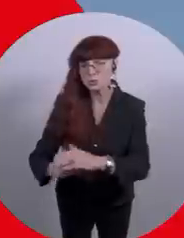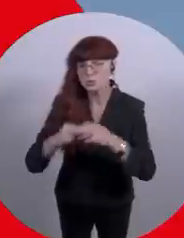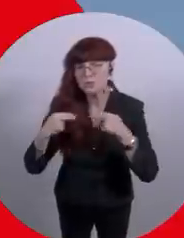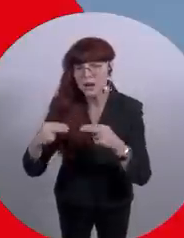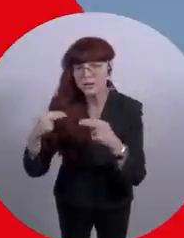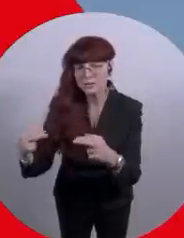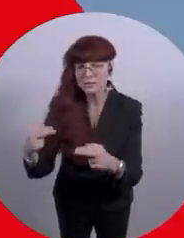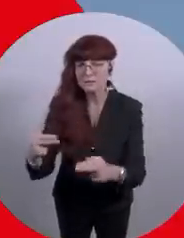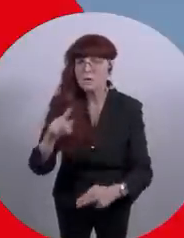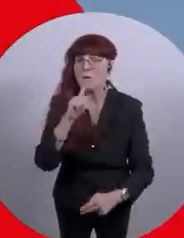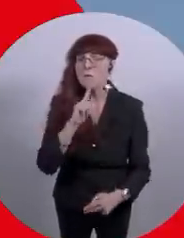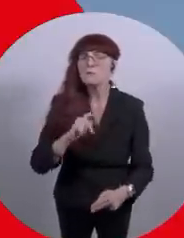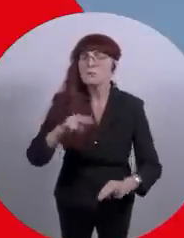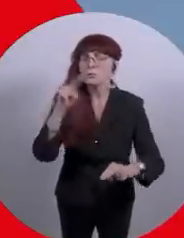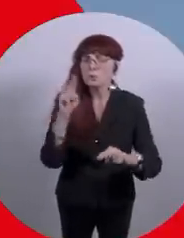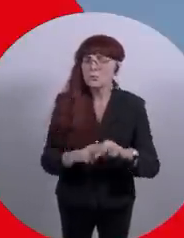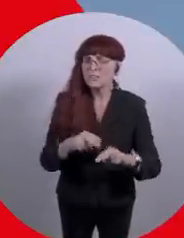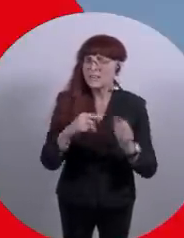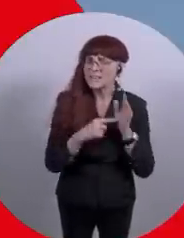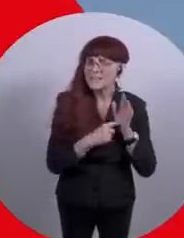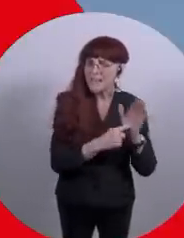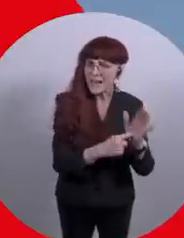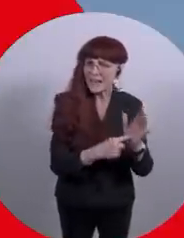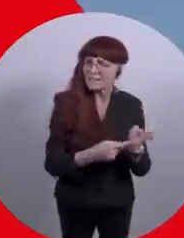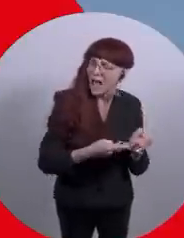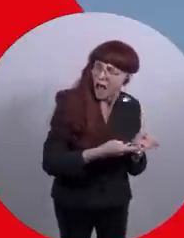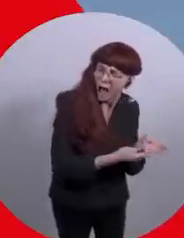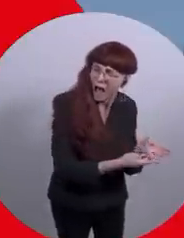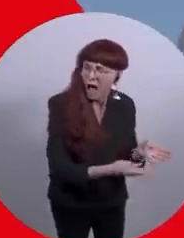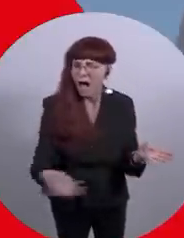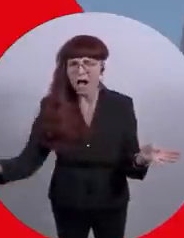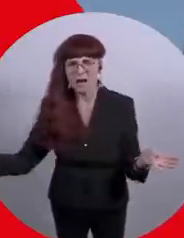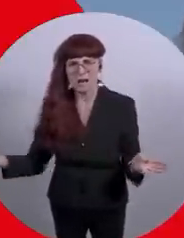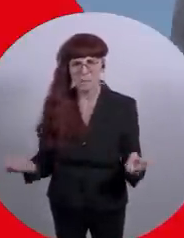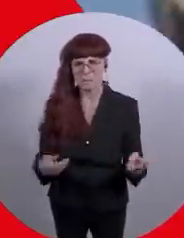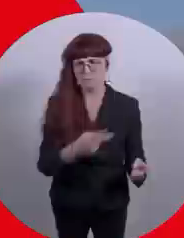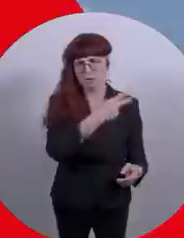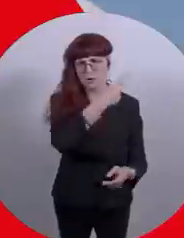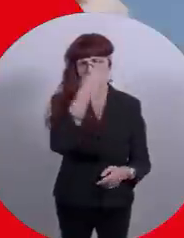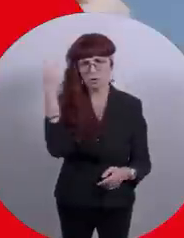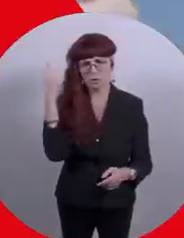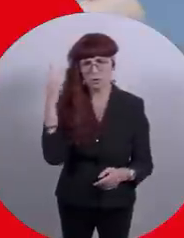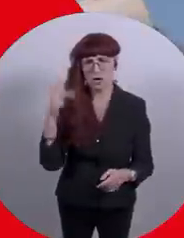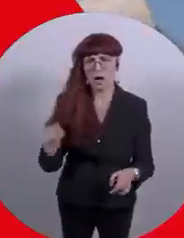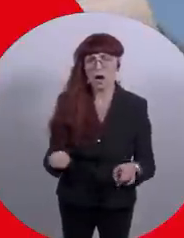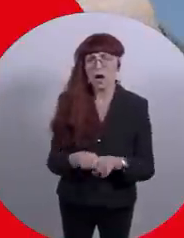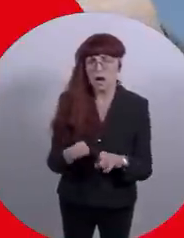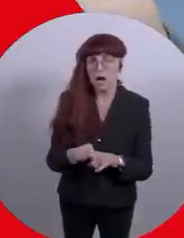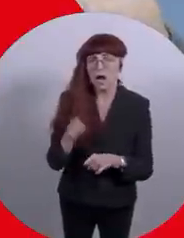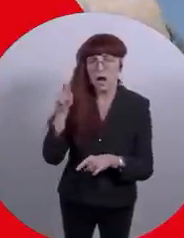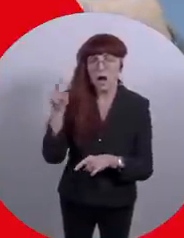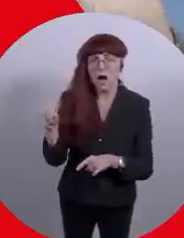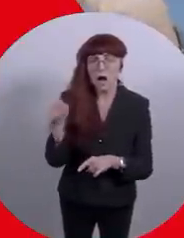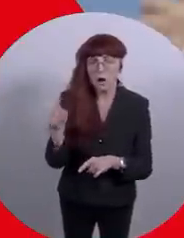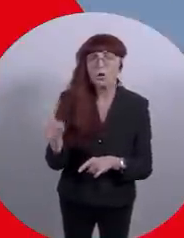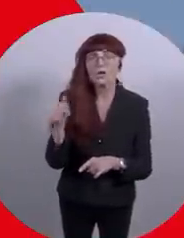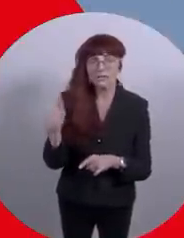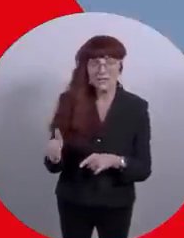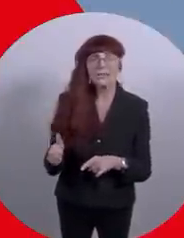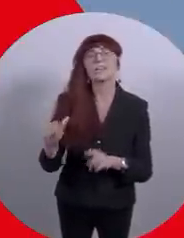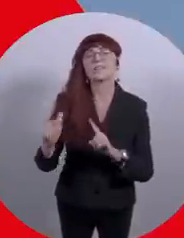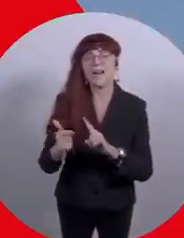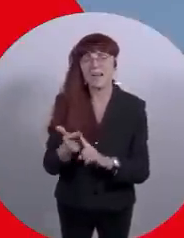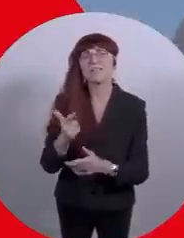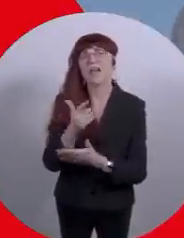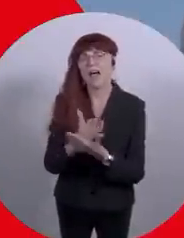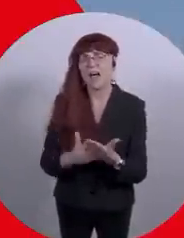dass wir die gesamte Breite Bevölkerung damit auch mit jener Hälfte die sehr sehr viel Teil macht in der Gesellschaft mit tragen die